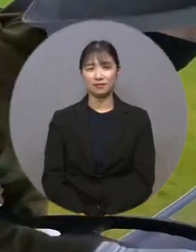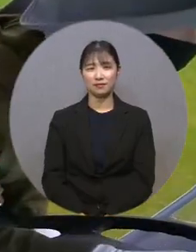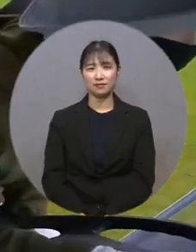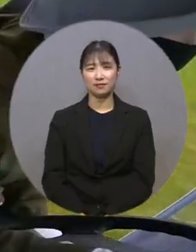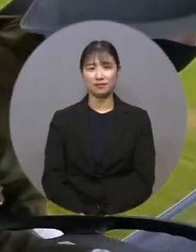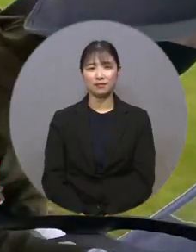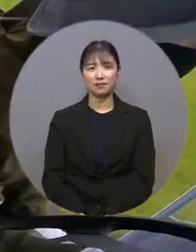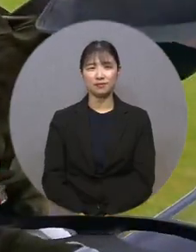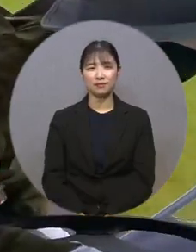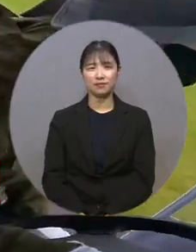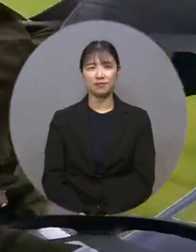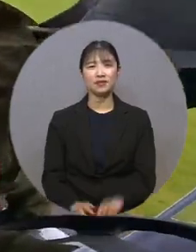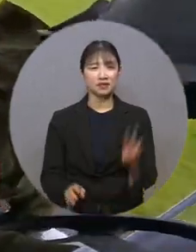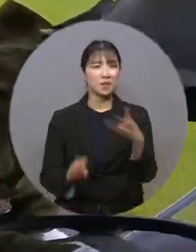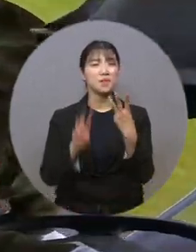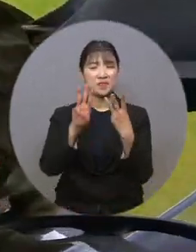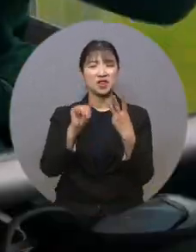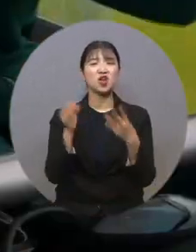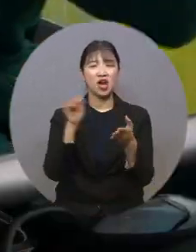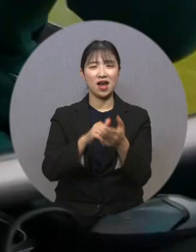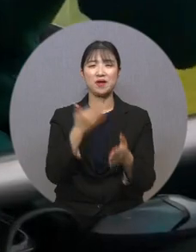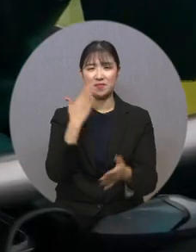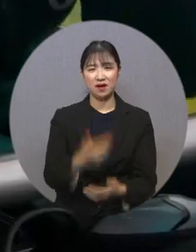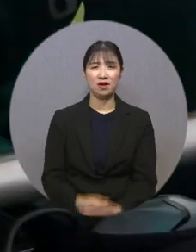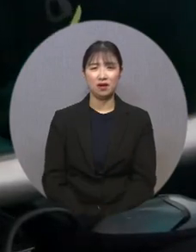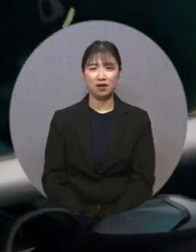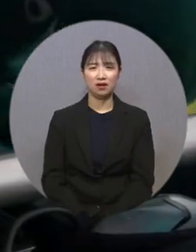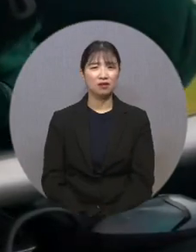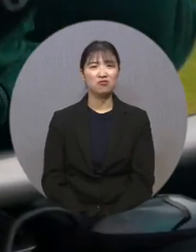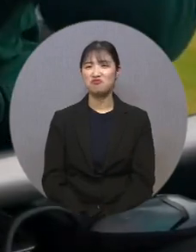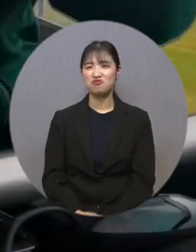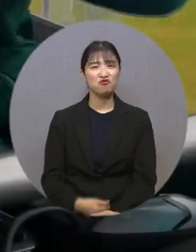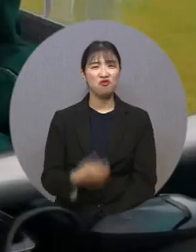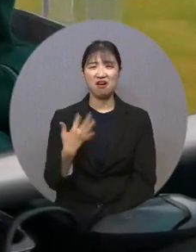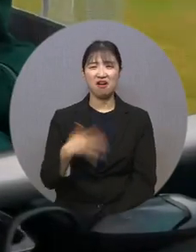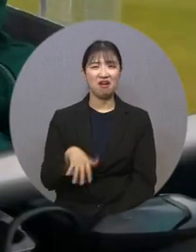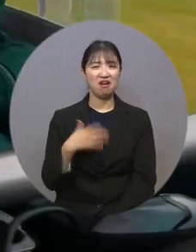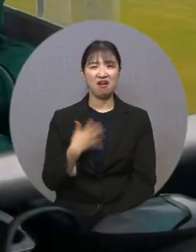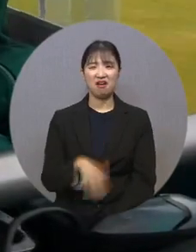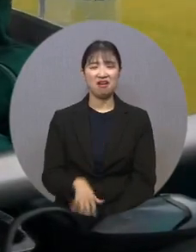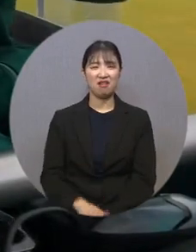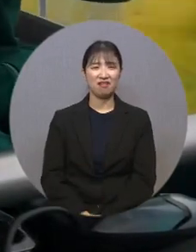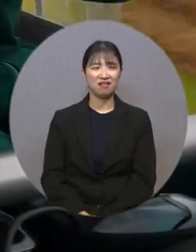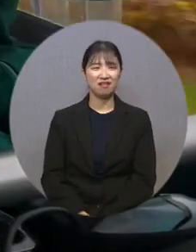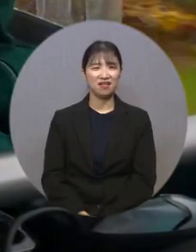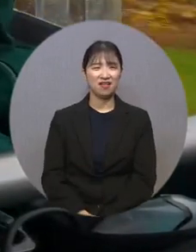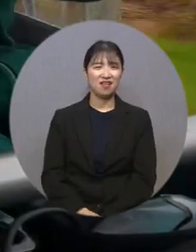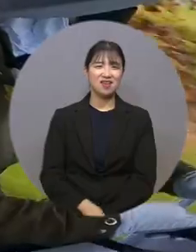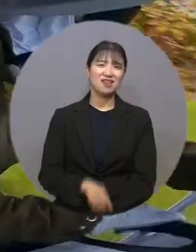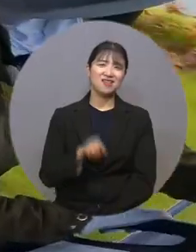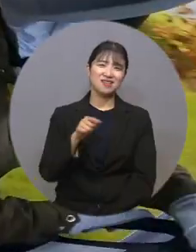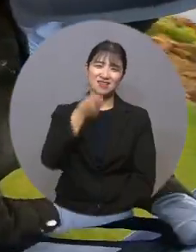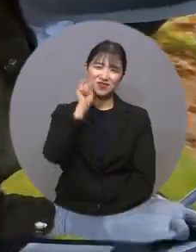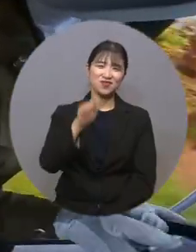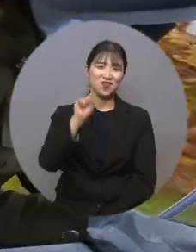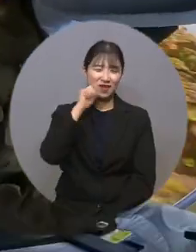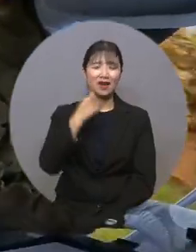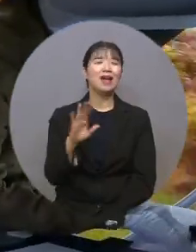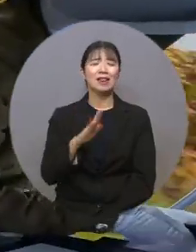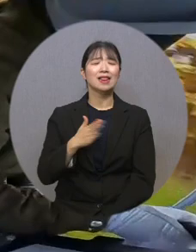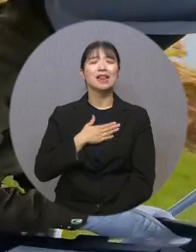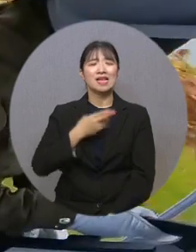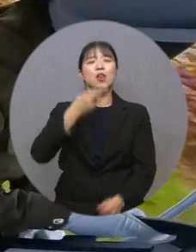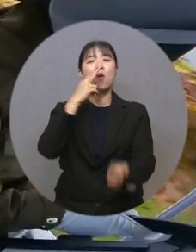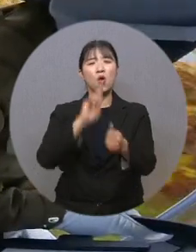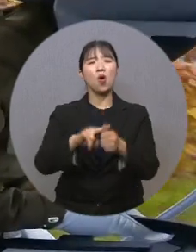300m까지는. 장난 아니다. 우와. 와, 쌍욕을 할 수도 없고. 아, 시도를 한다고 그러지 내가